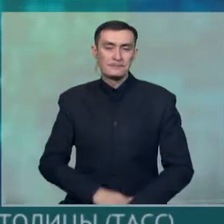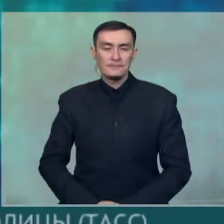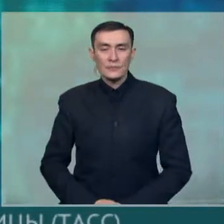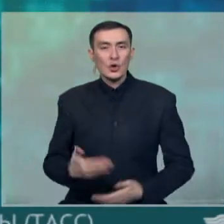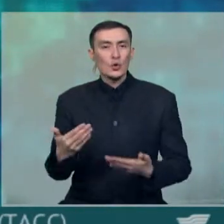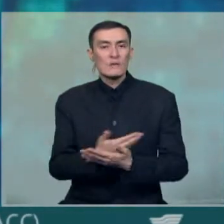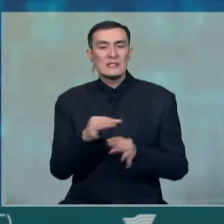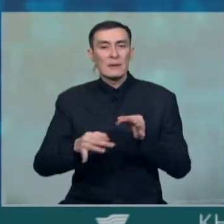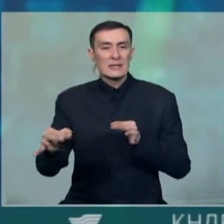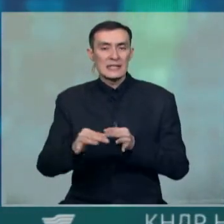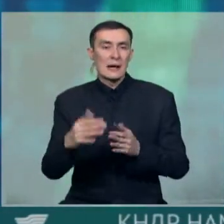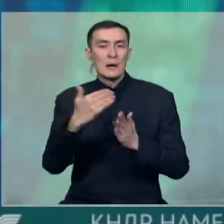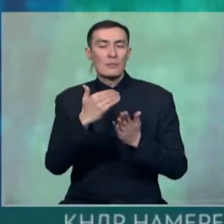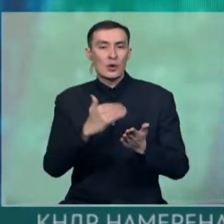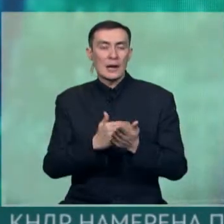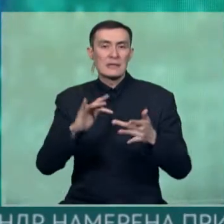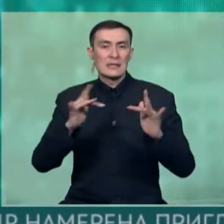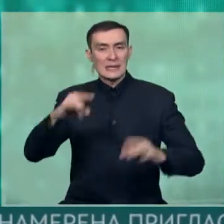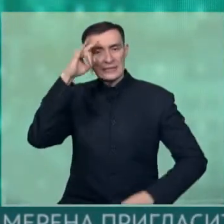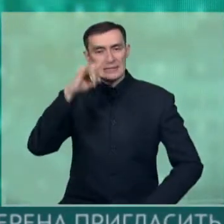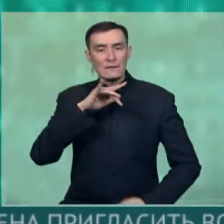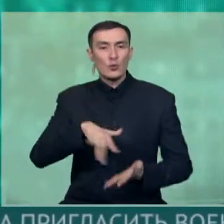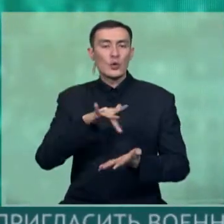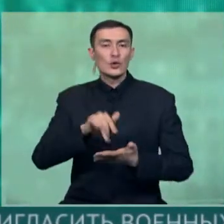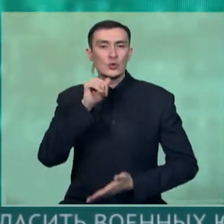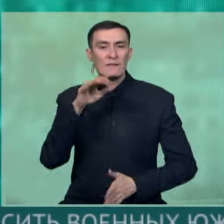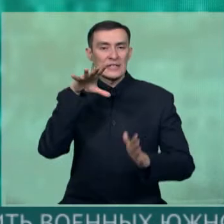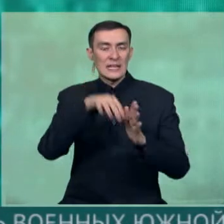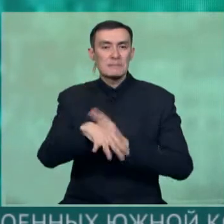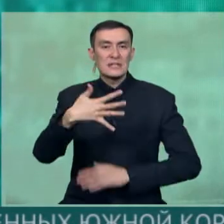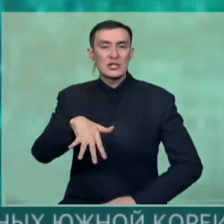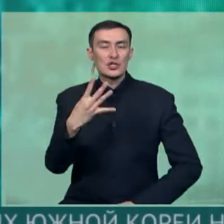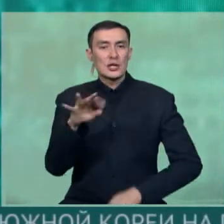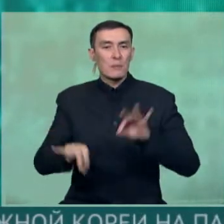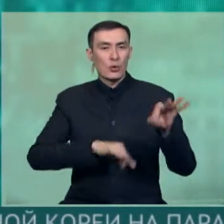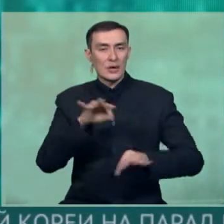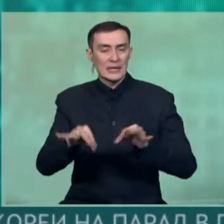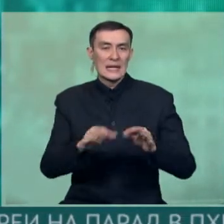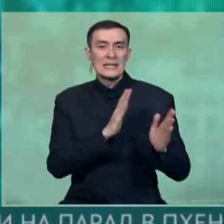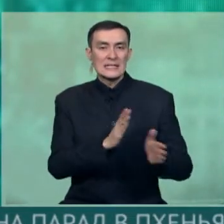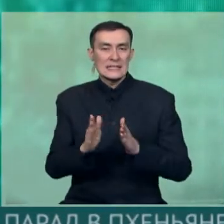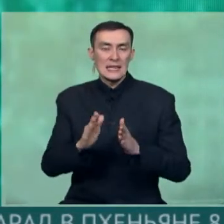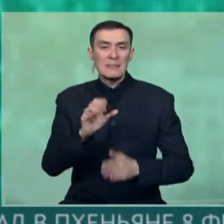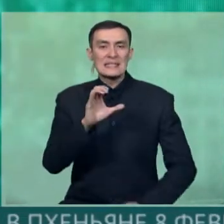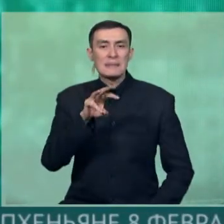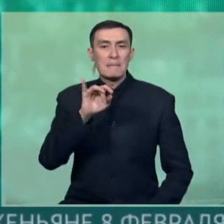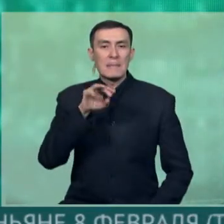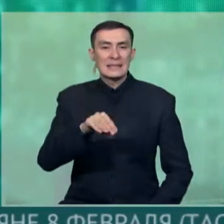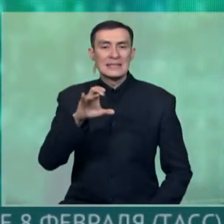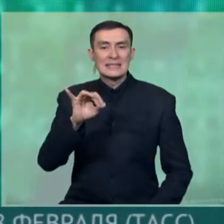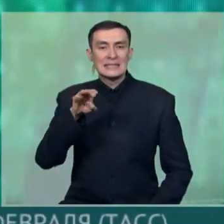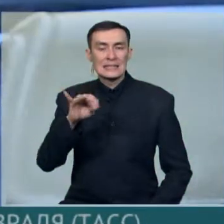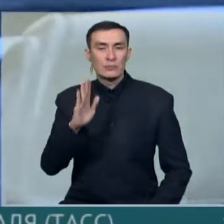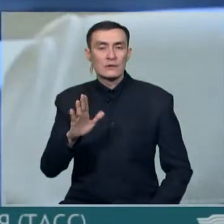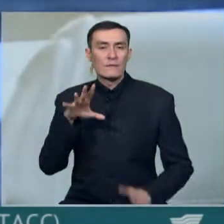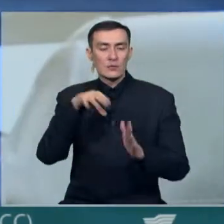И к событиям в регионах. В рамках программы «Цифровой Казахстан» в Костанае внедрят 54 проекта. Система Smart City будет реализована в несколько